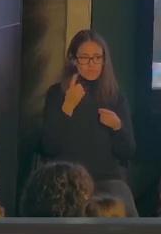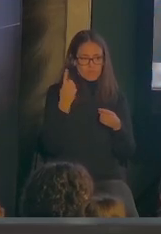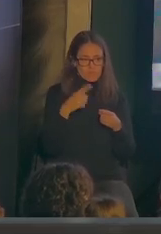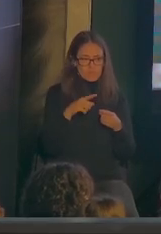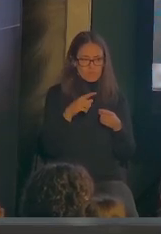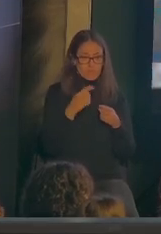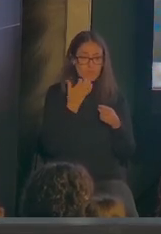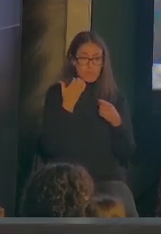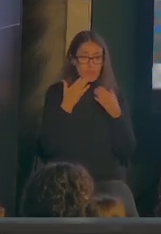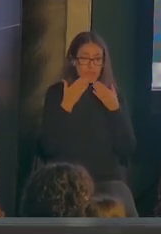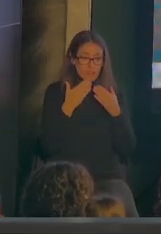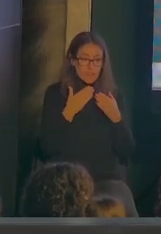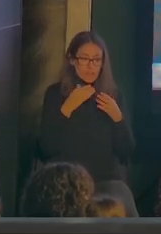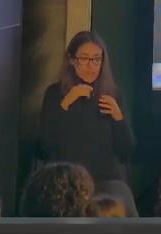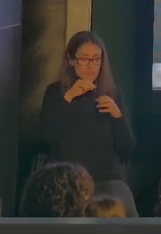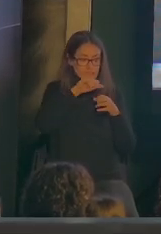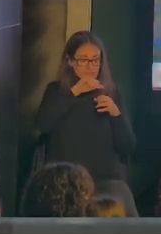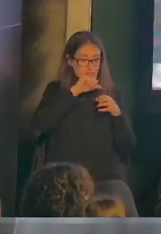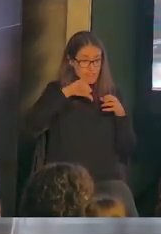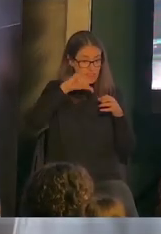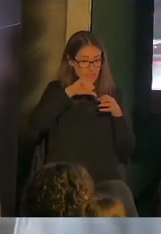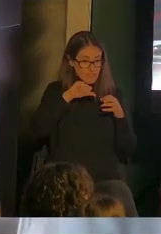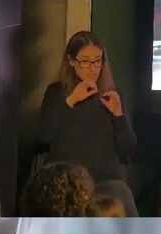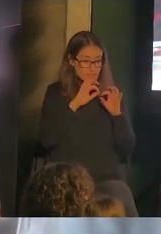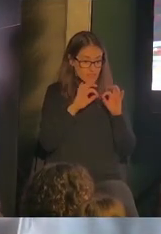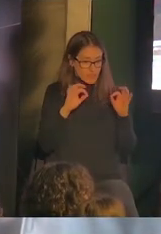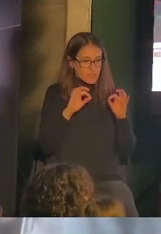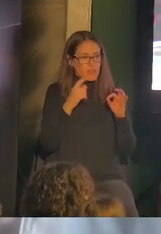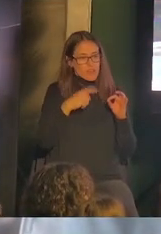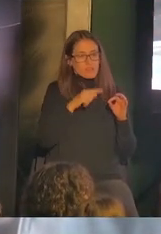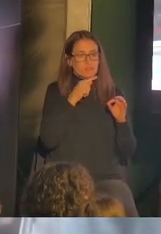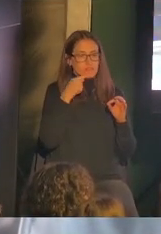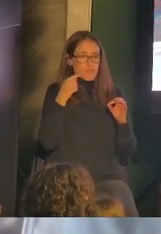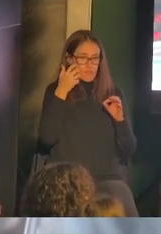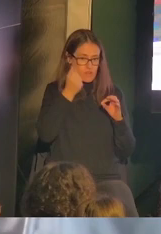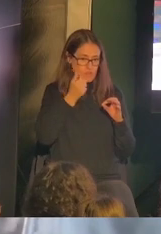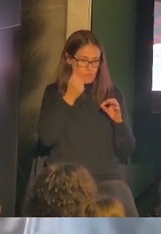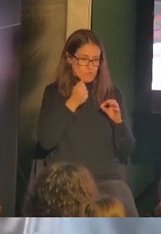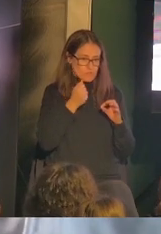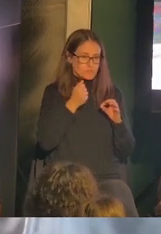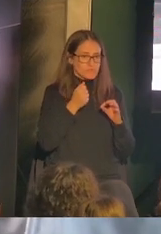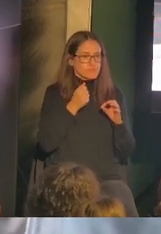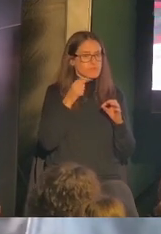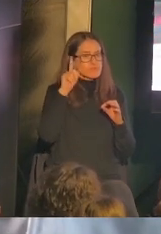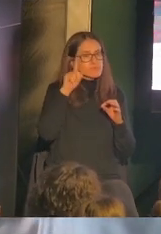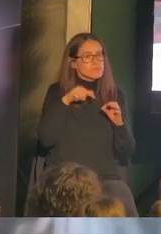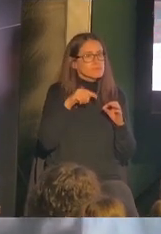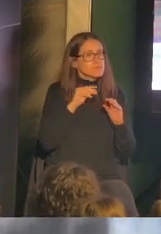llimona. I també comentar que els olis essencials